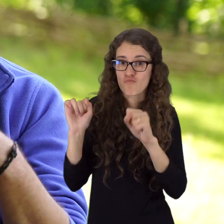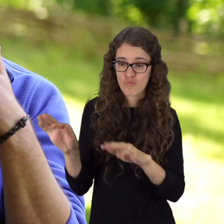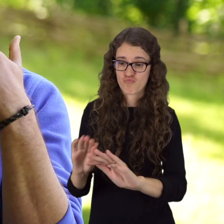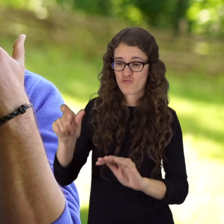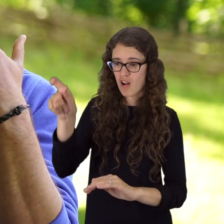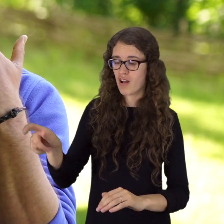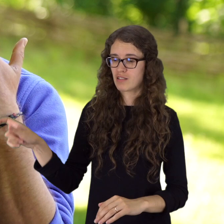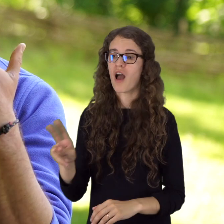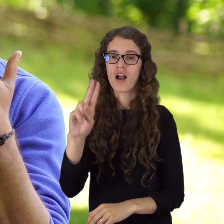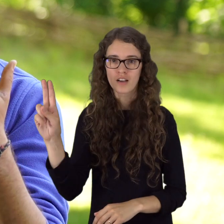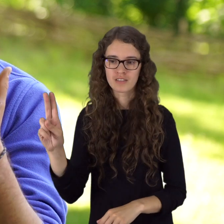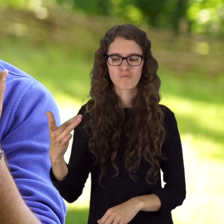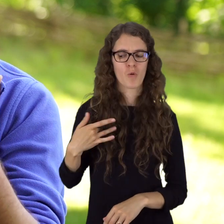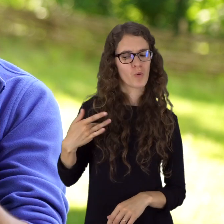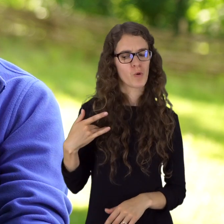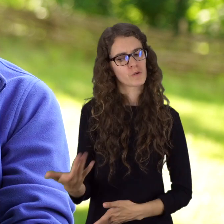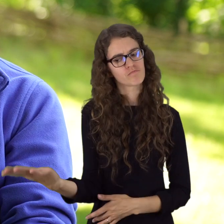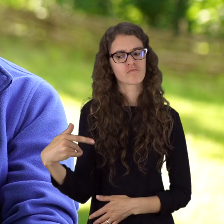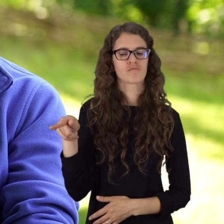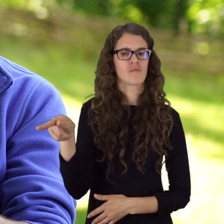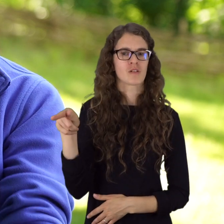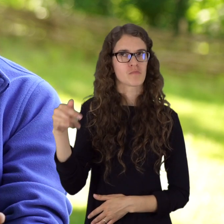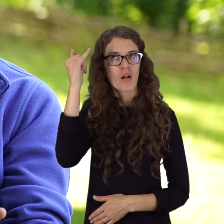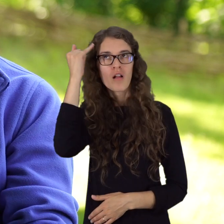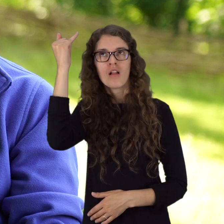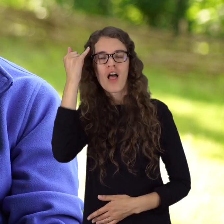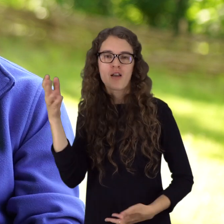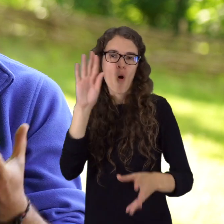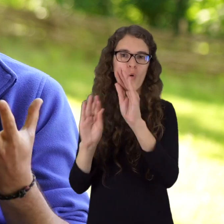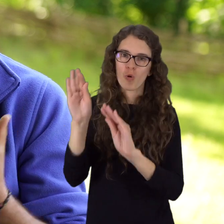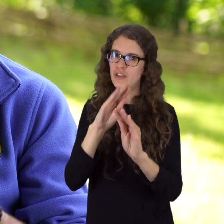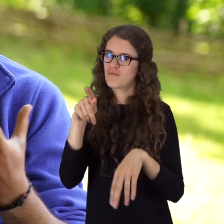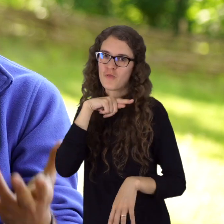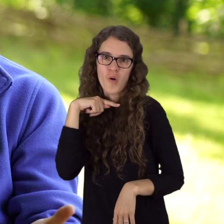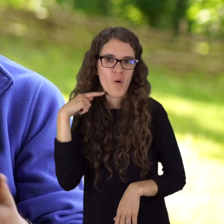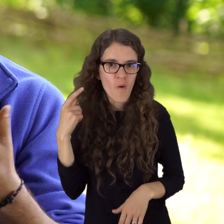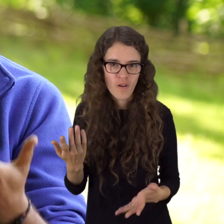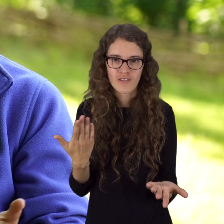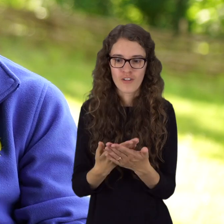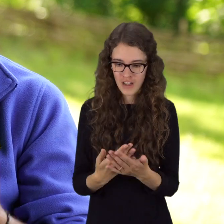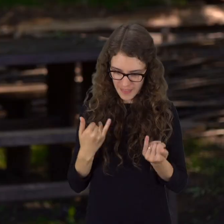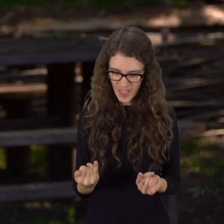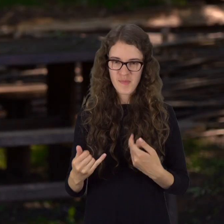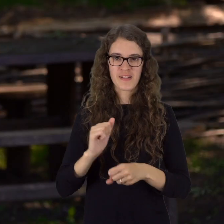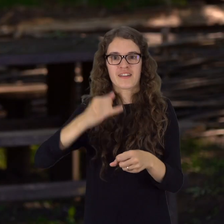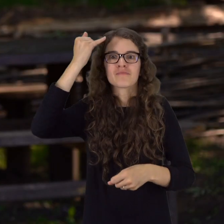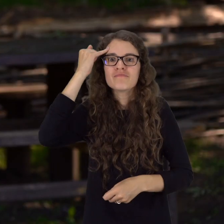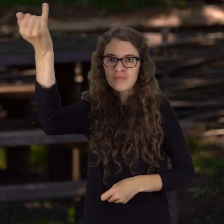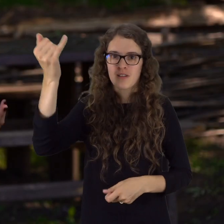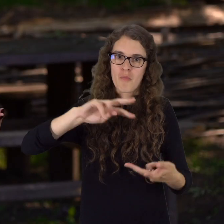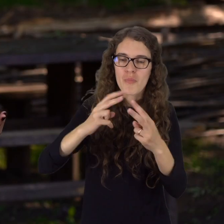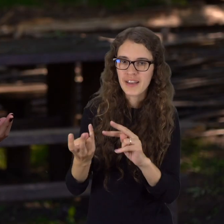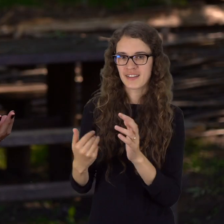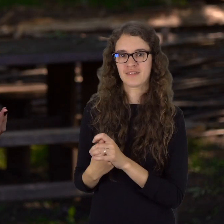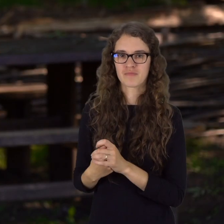reikalaujama labai, na, būt kūrybiškais. Reikia būt kūrybiškais, nes tau reikia čia ir dabar kažką tai keisti. Kaip atrodo ta